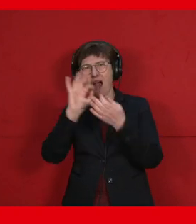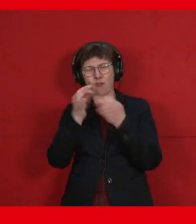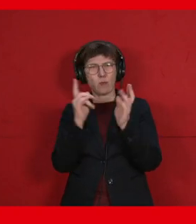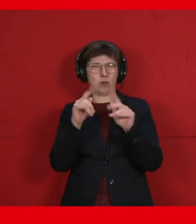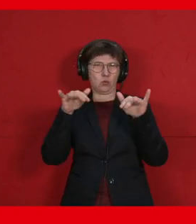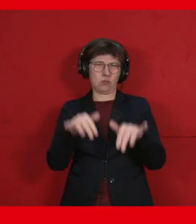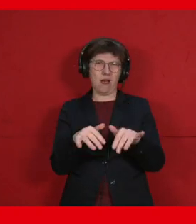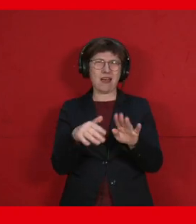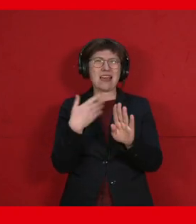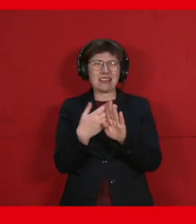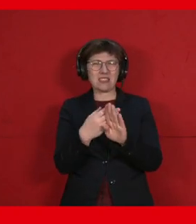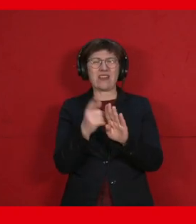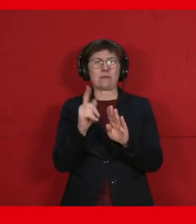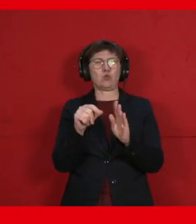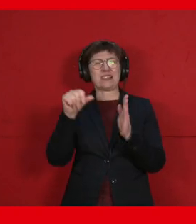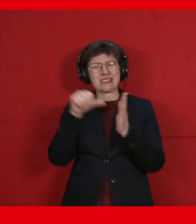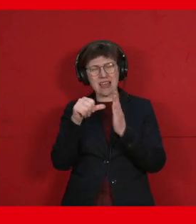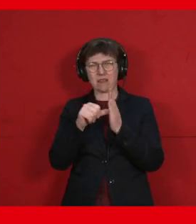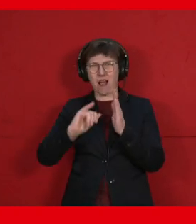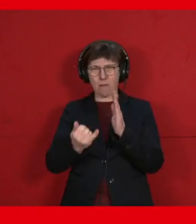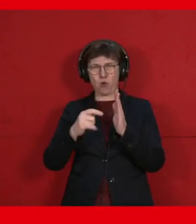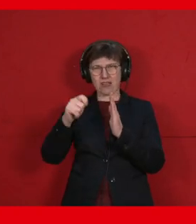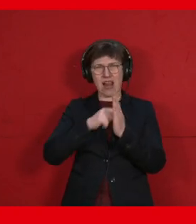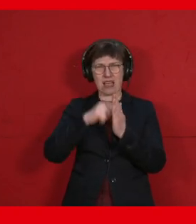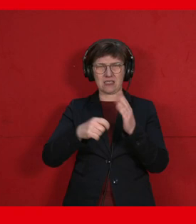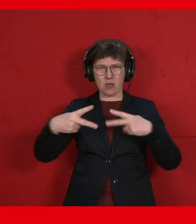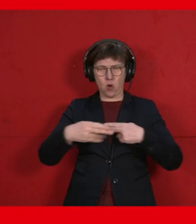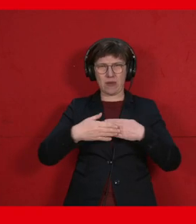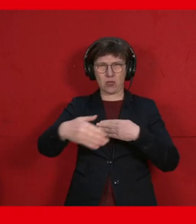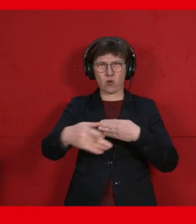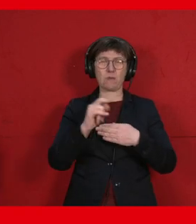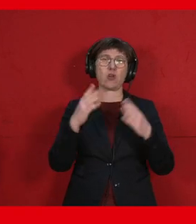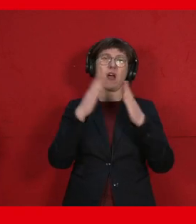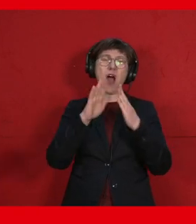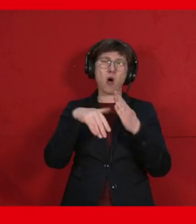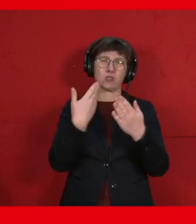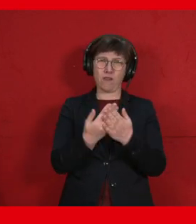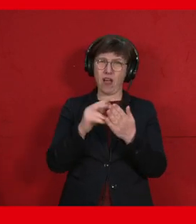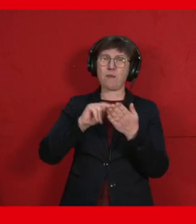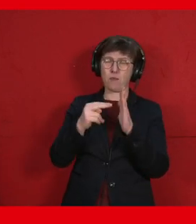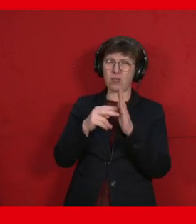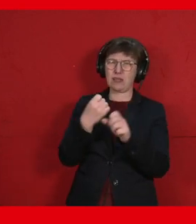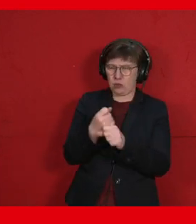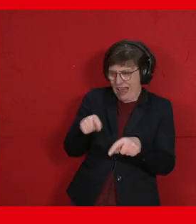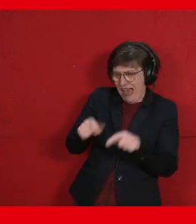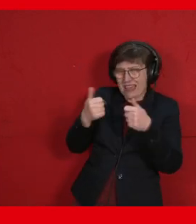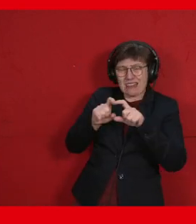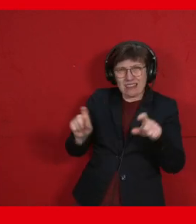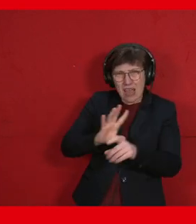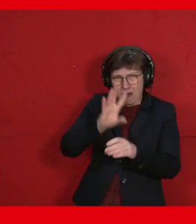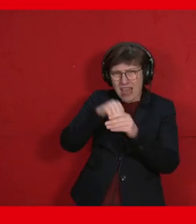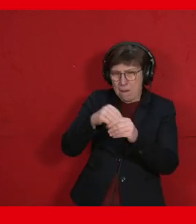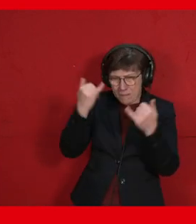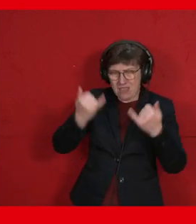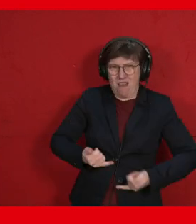zustande bringen. Deshalb muss es das zentrale Projekt sein für die Legislaturperiode. Die Hausaufgabe, die die Politik sozusagen machen diese muss. Diese eine Sache gehört mit